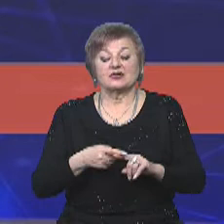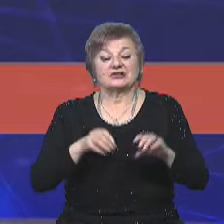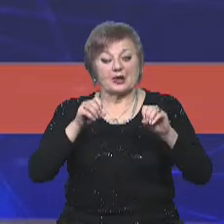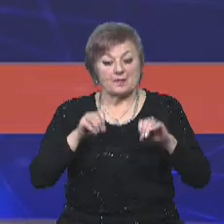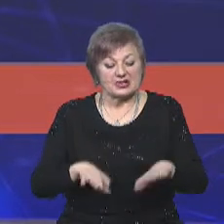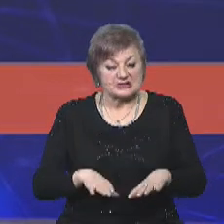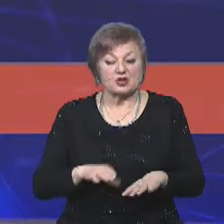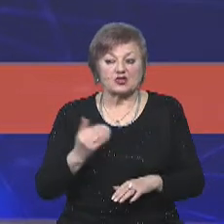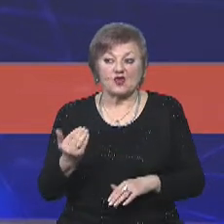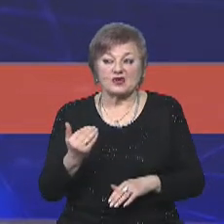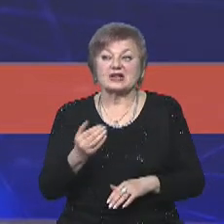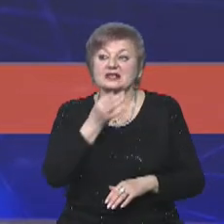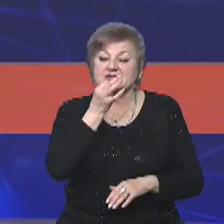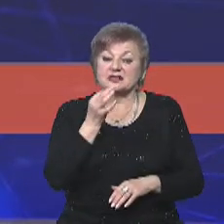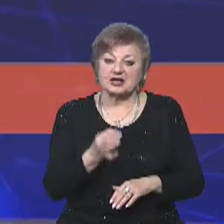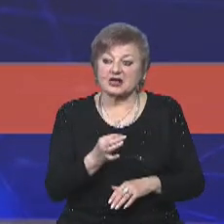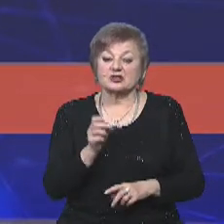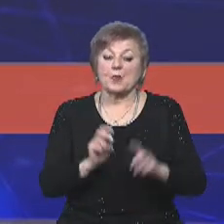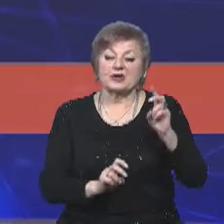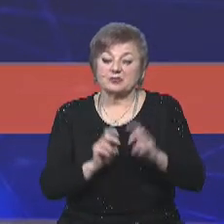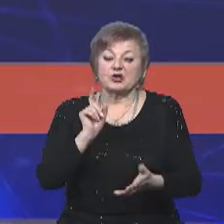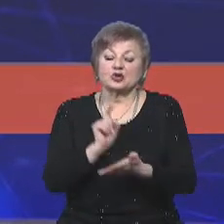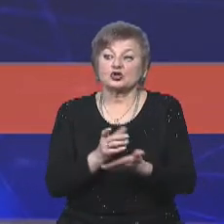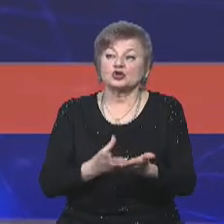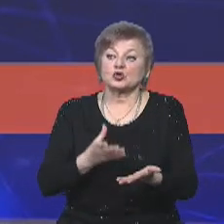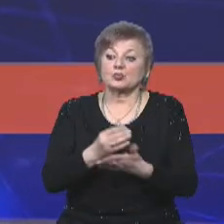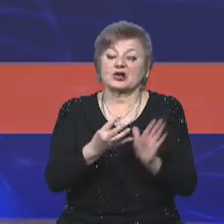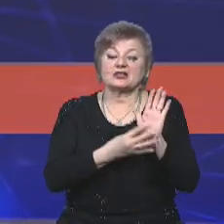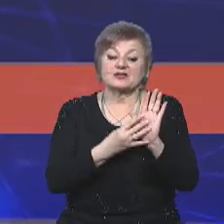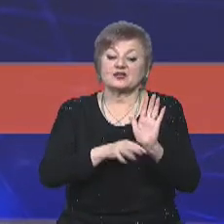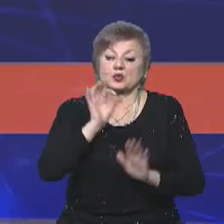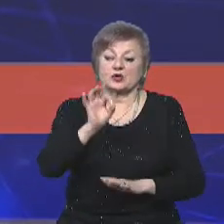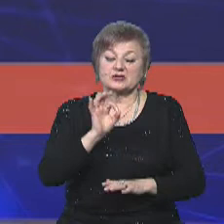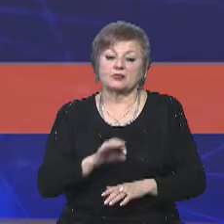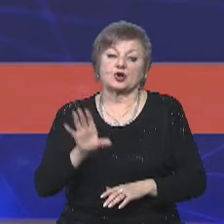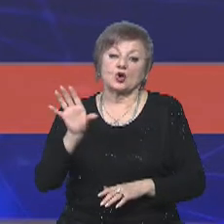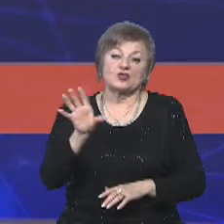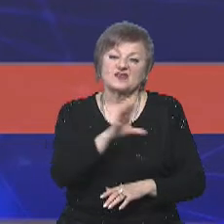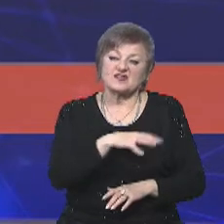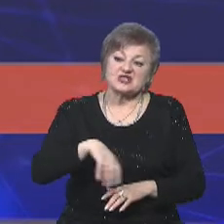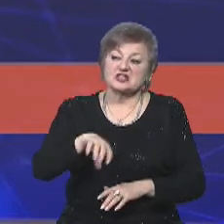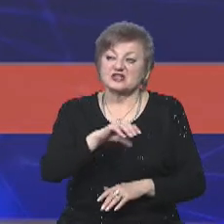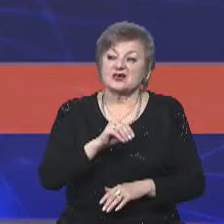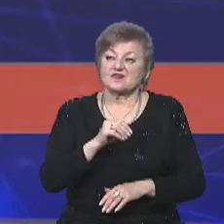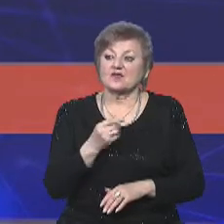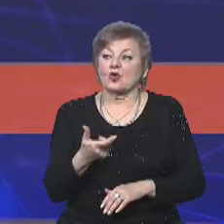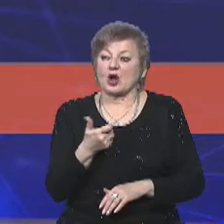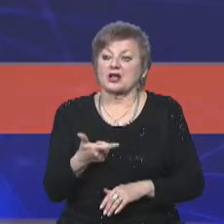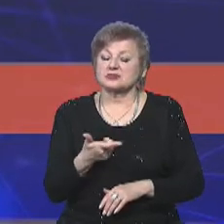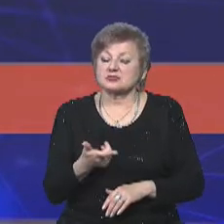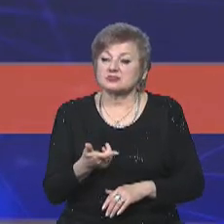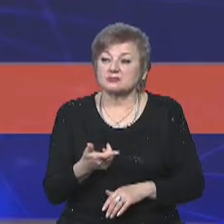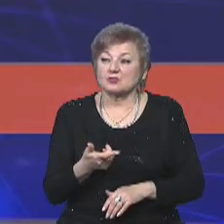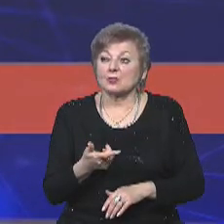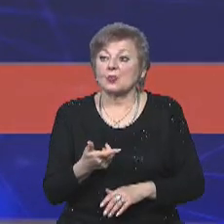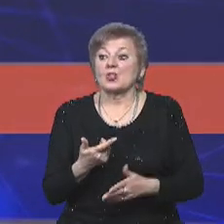про ПСО сказано, что предприятие должно оплачивать 90% от всего потребленного газа на нефтегаз.